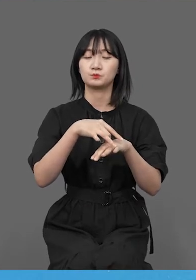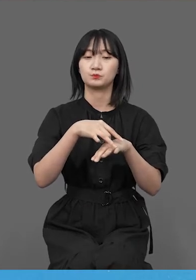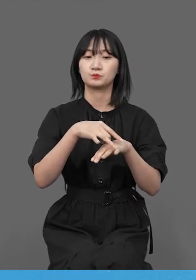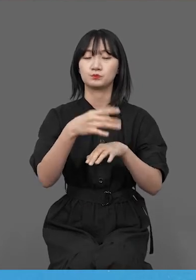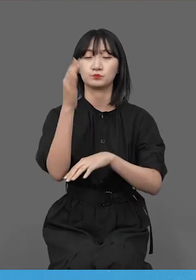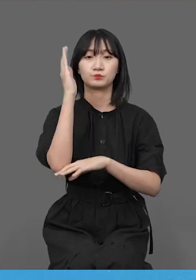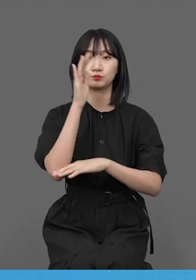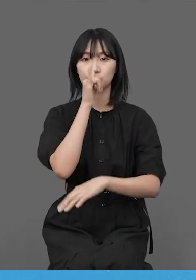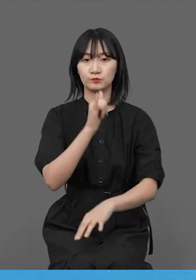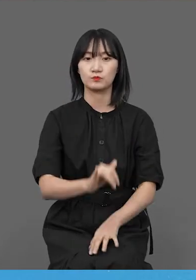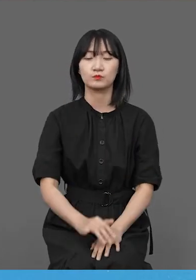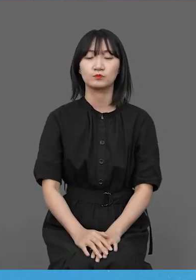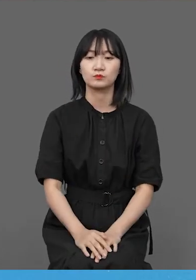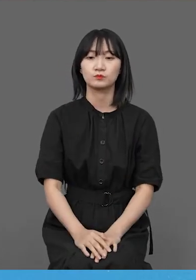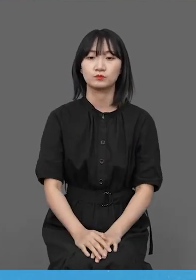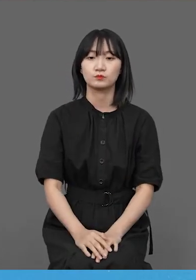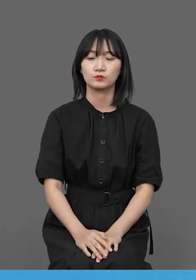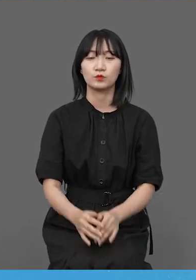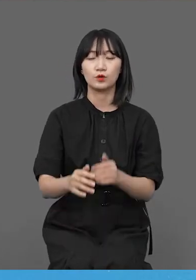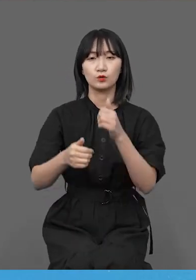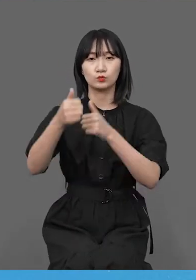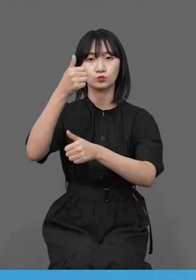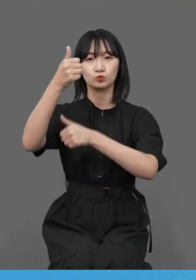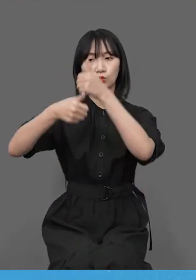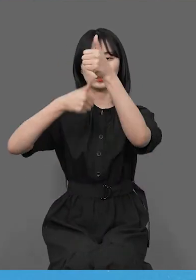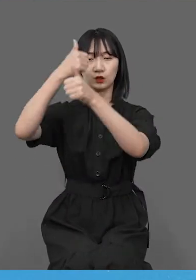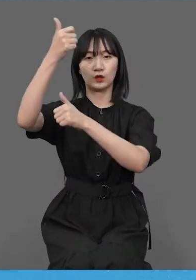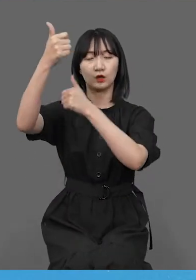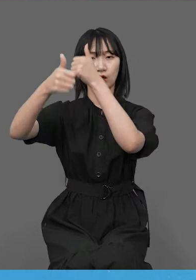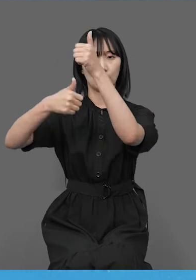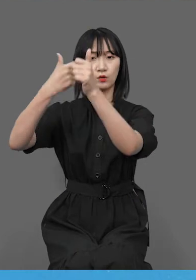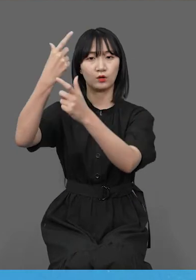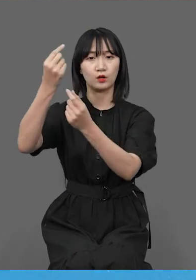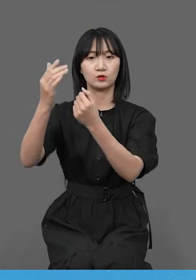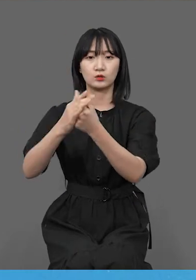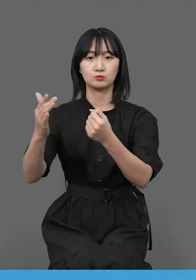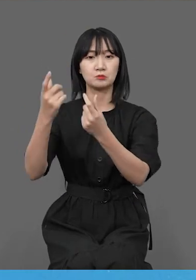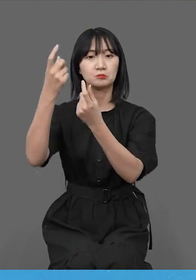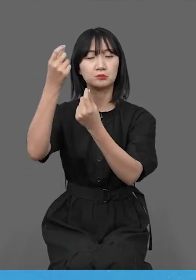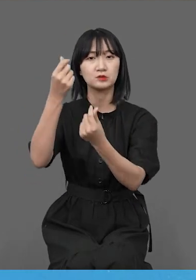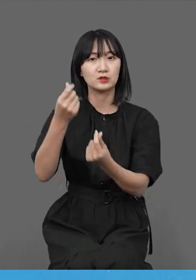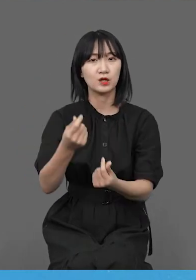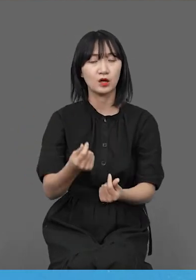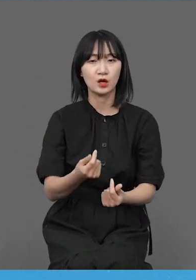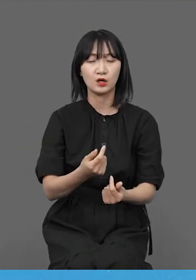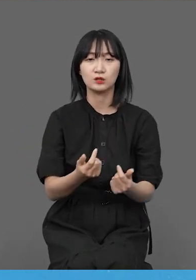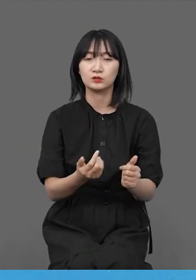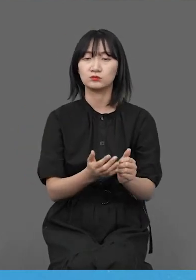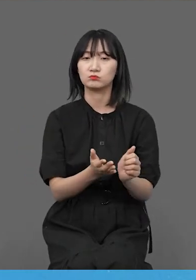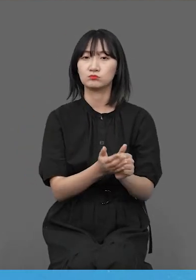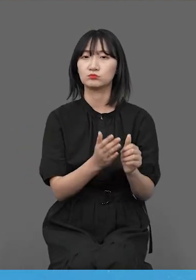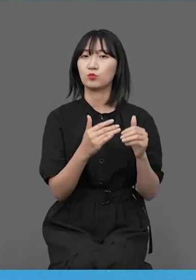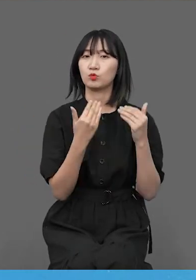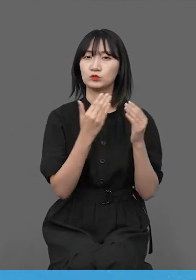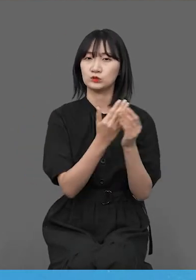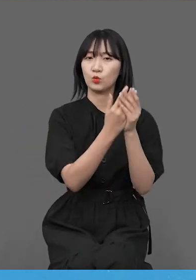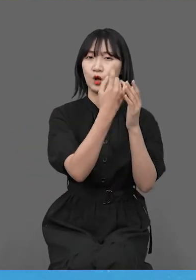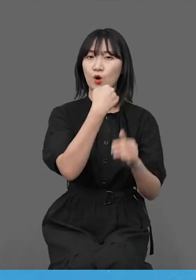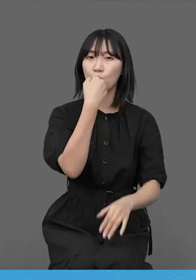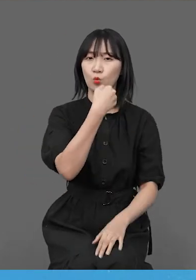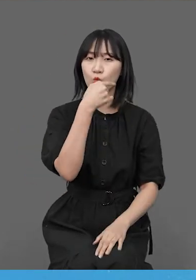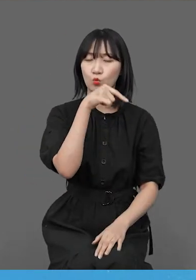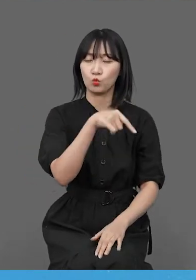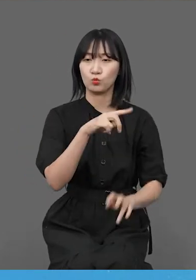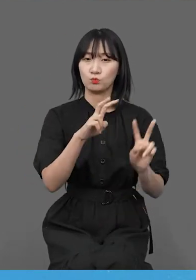많이 하죠. 그렇게 같은 조상으로부터 나왔기 때문에 비슷한 것이다. 그래서 진화론의 키워드는 바로